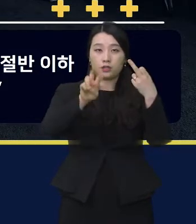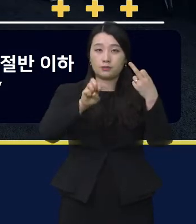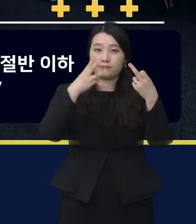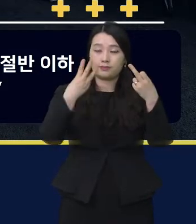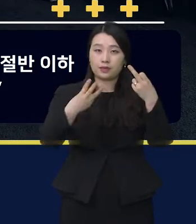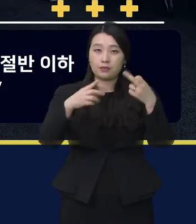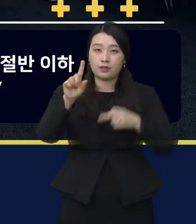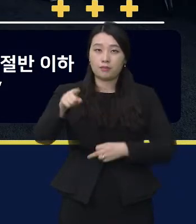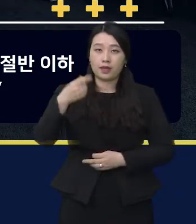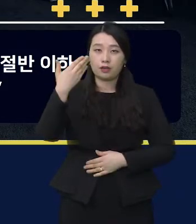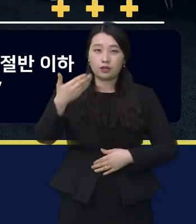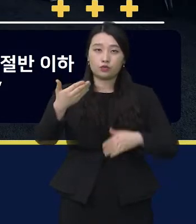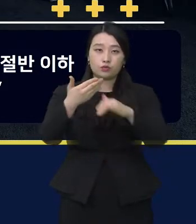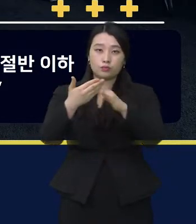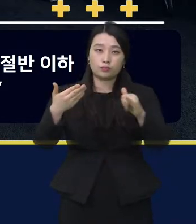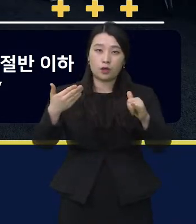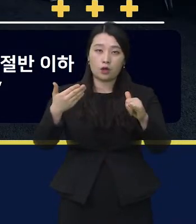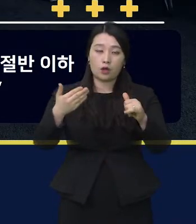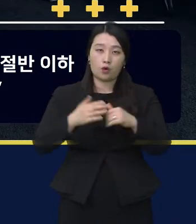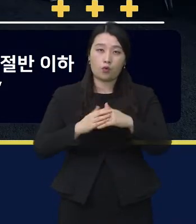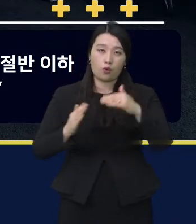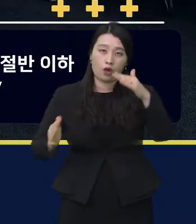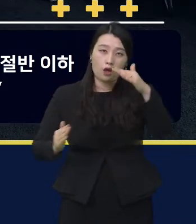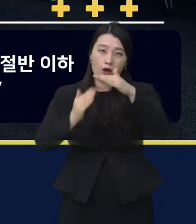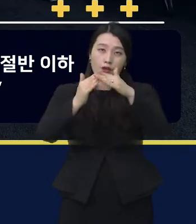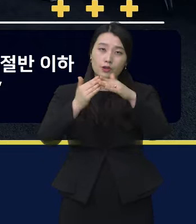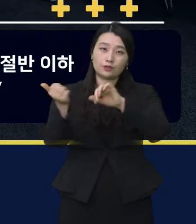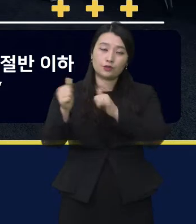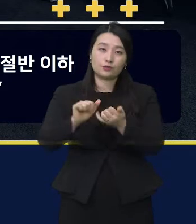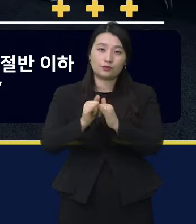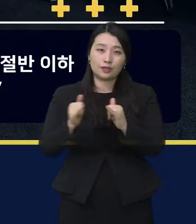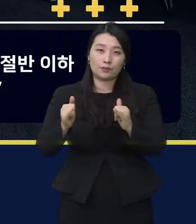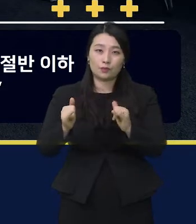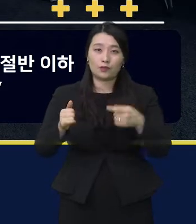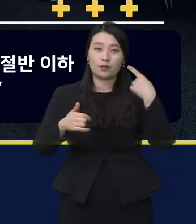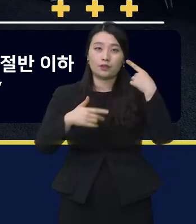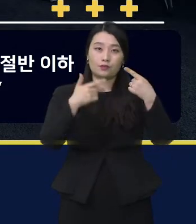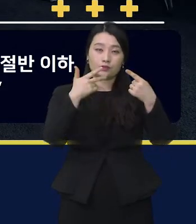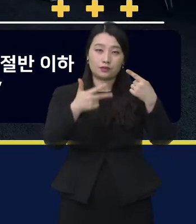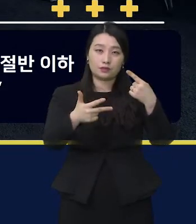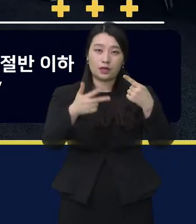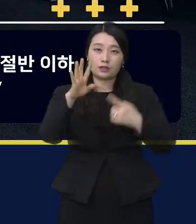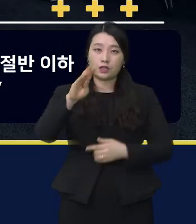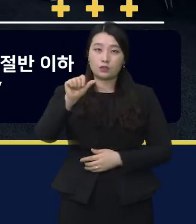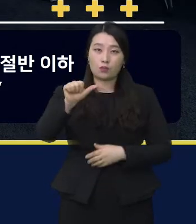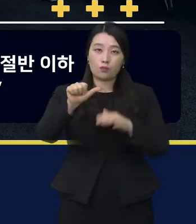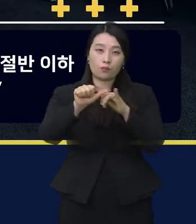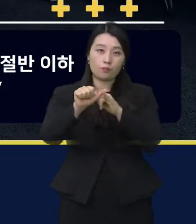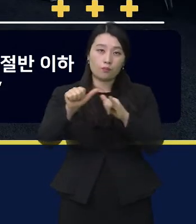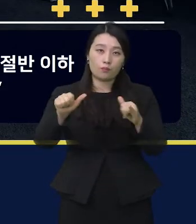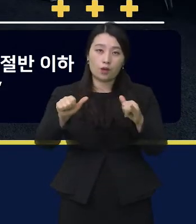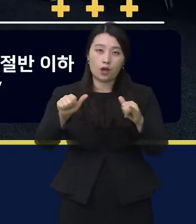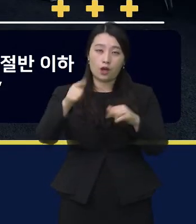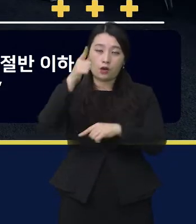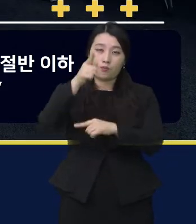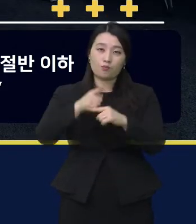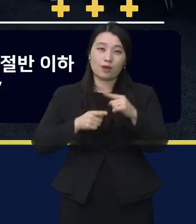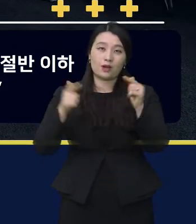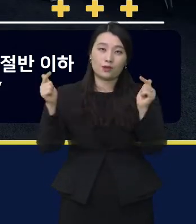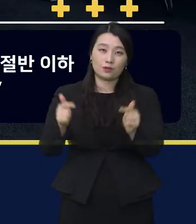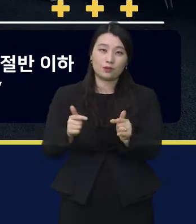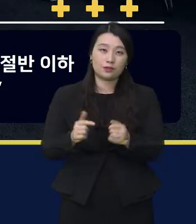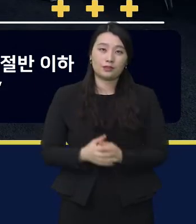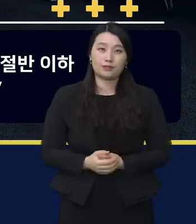명으로 정점을 찍었던 사망자도 아 7 45 명을 기록하며 절반 bit 로 낮아졌습니다